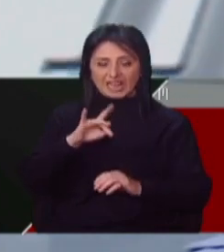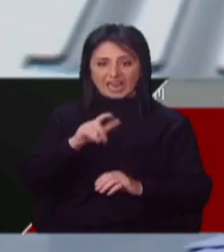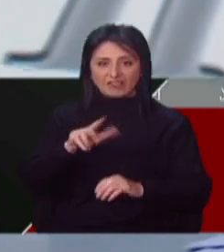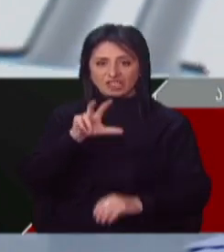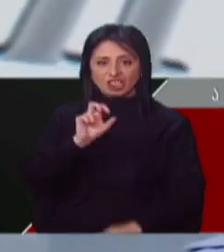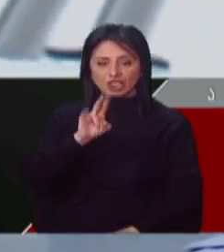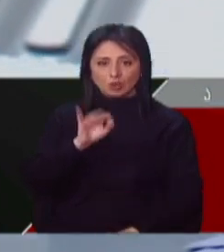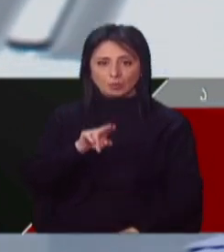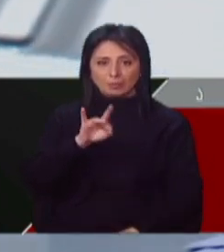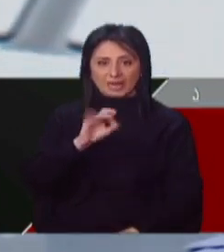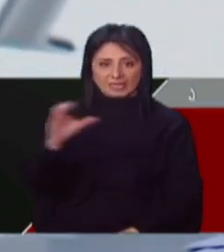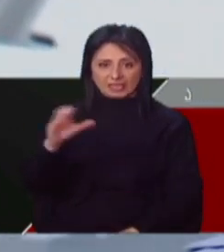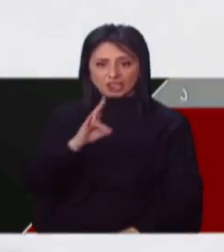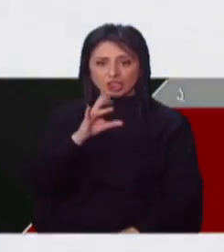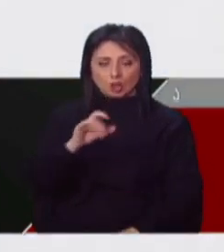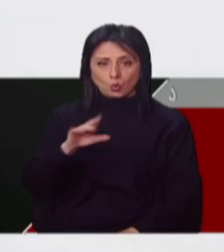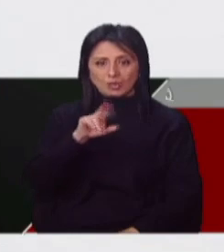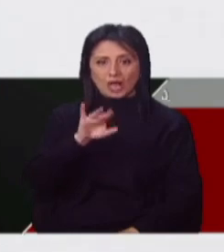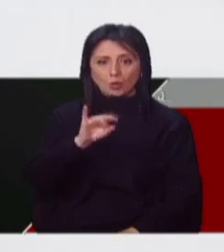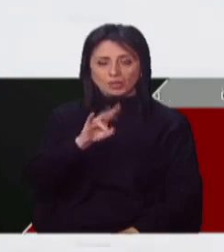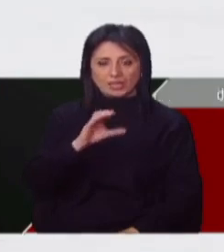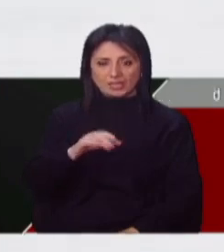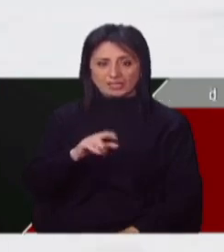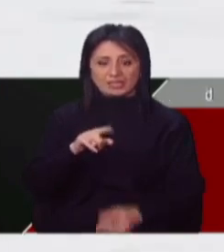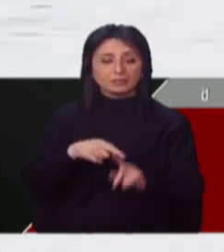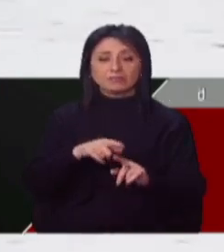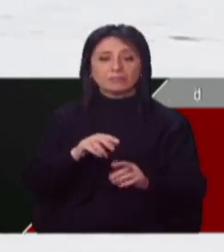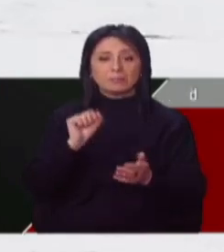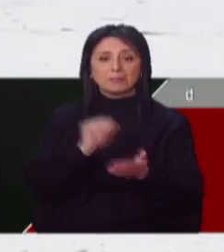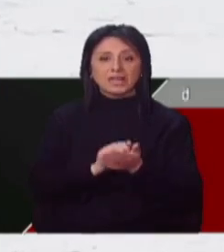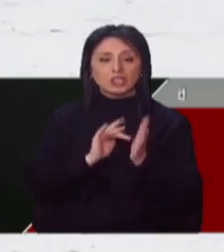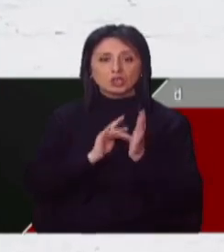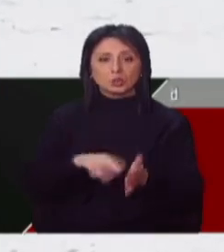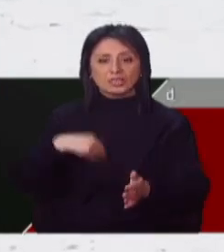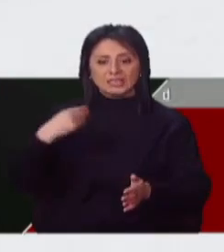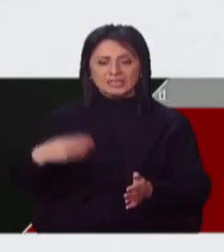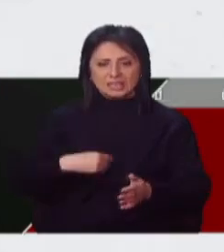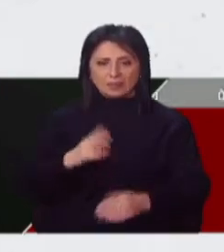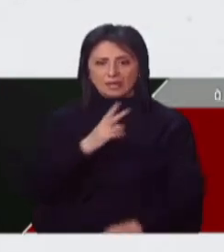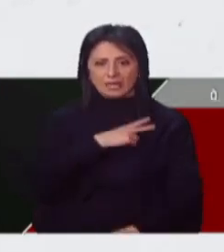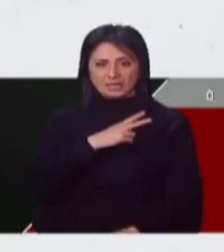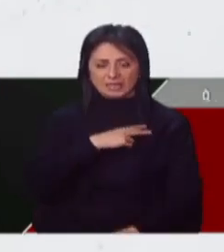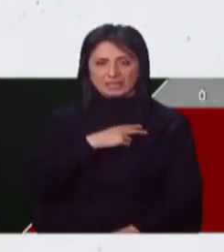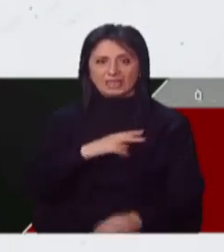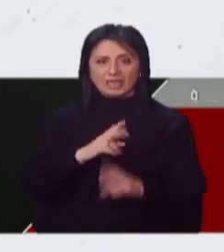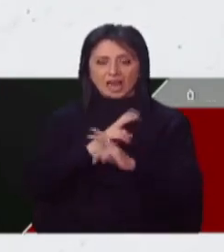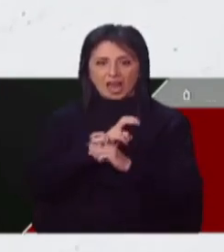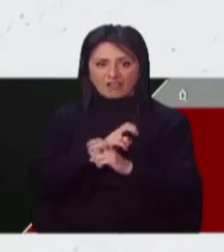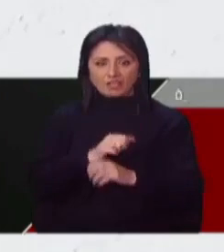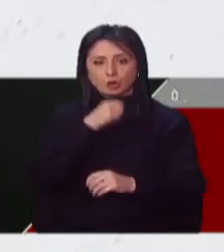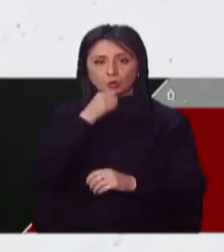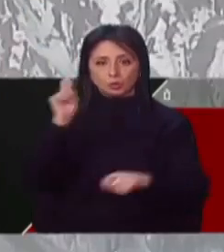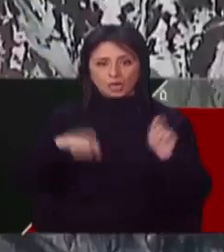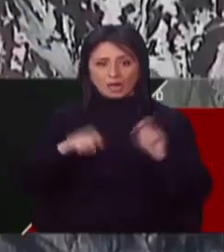GQ, Piepressi, Snow და Downdays. Პრესტურის ფარგლებში საქართველოს საფრანგეთიდან, დიდი ბრიტანეთიდან, ავსტრიიდან წამყვანი